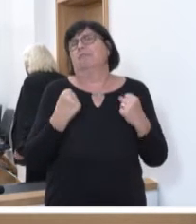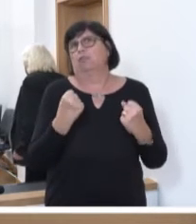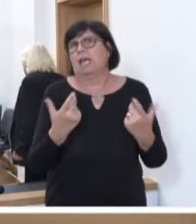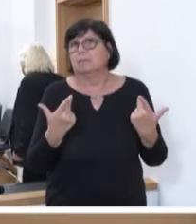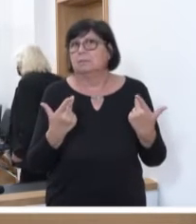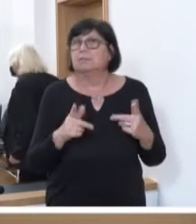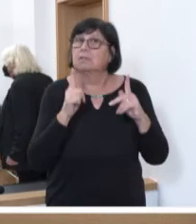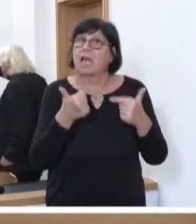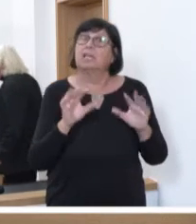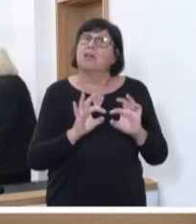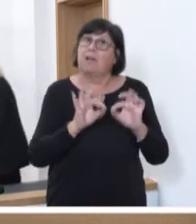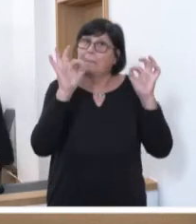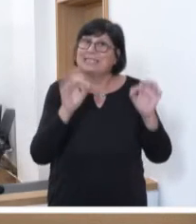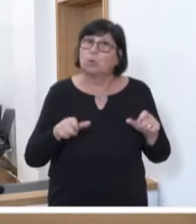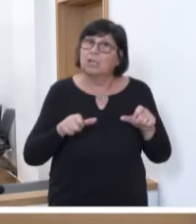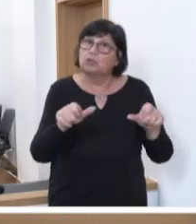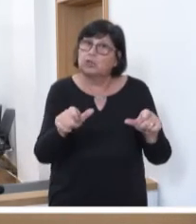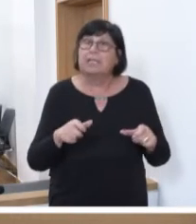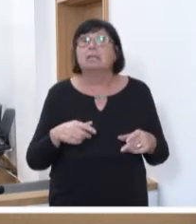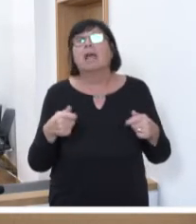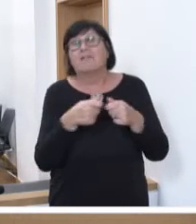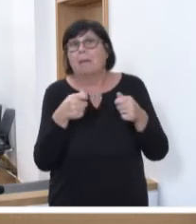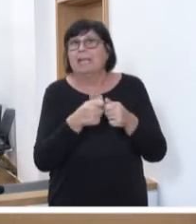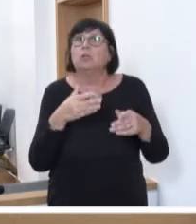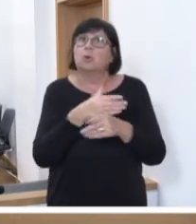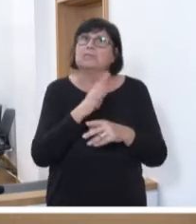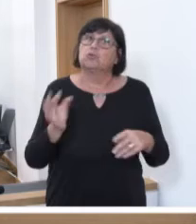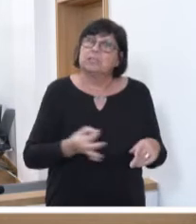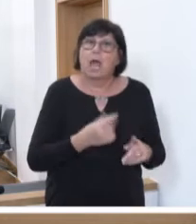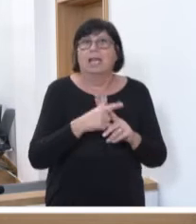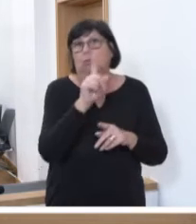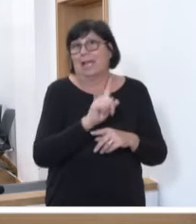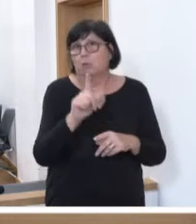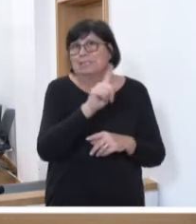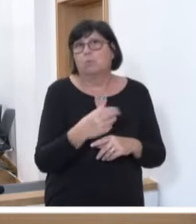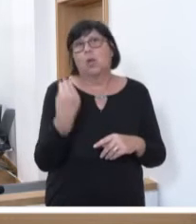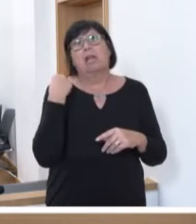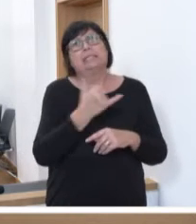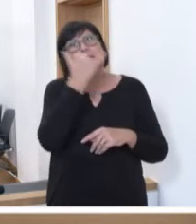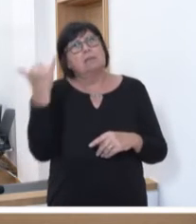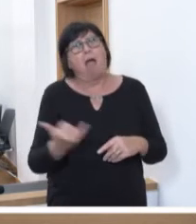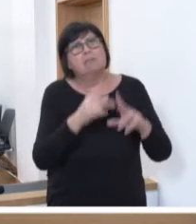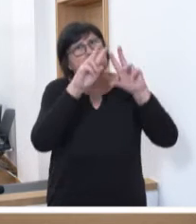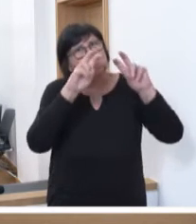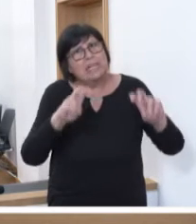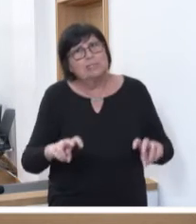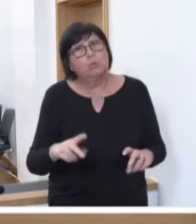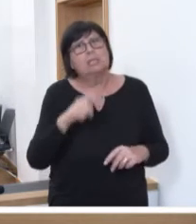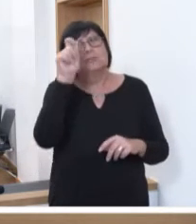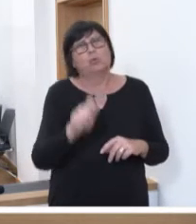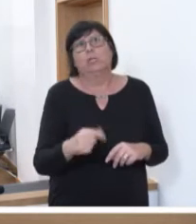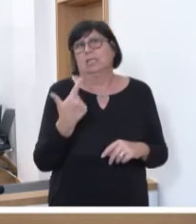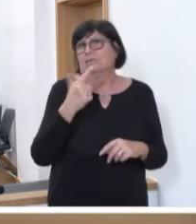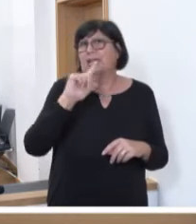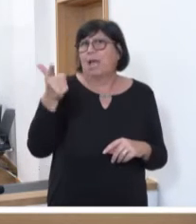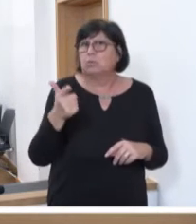einer Verbesserung der Schienenverbindung zwischen dem Saarland und Luxemburg wurden in den vergangenen Jahren mehrfach untersucht. In einer Studie aus dem Jahr 2000 wurden